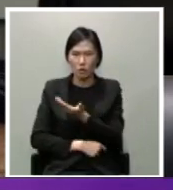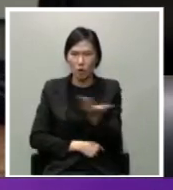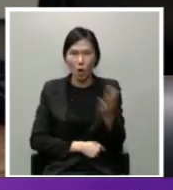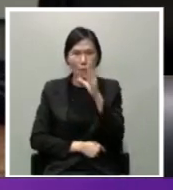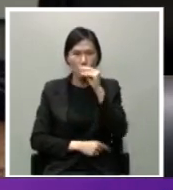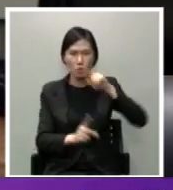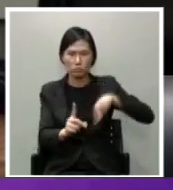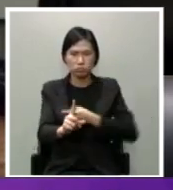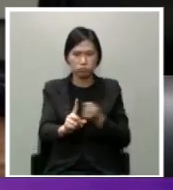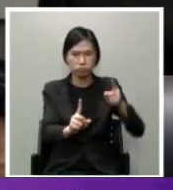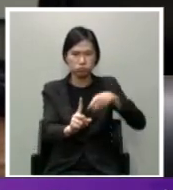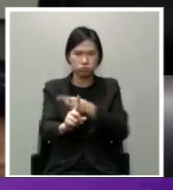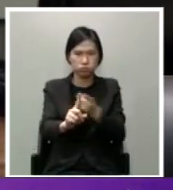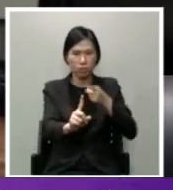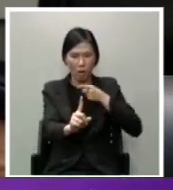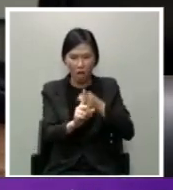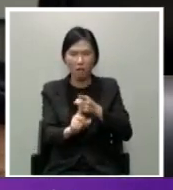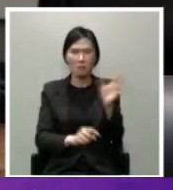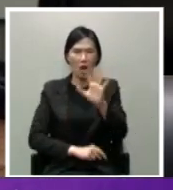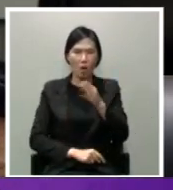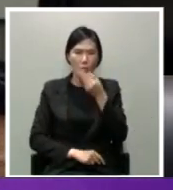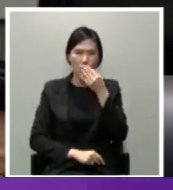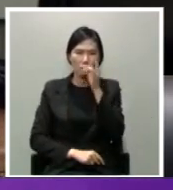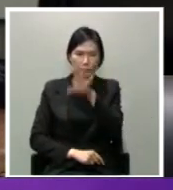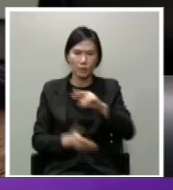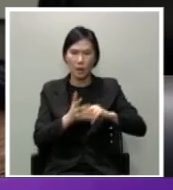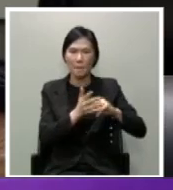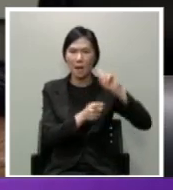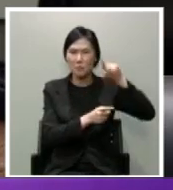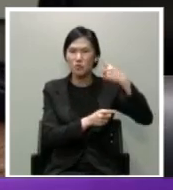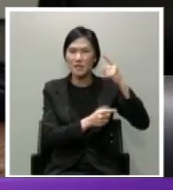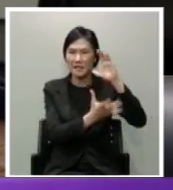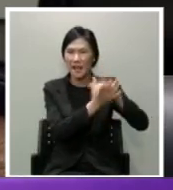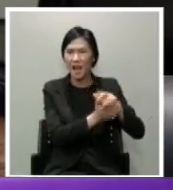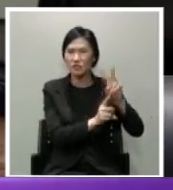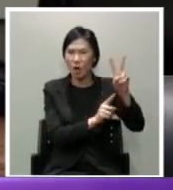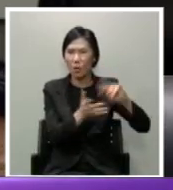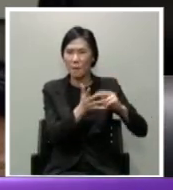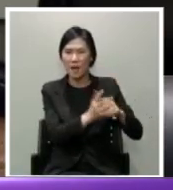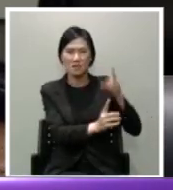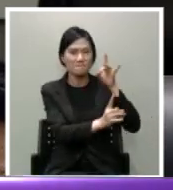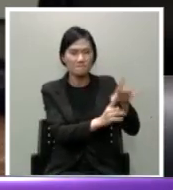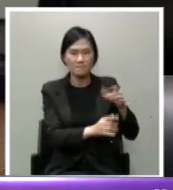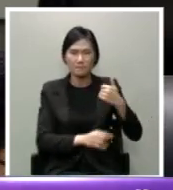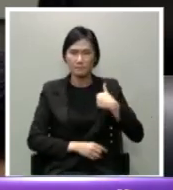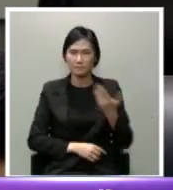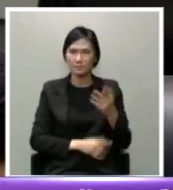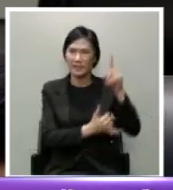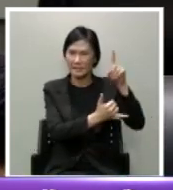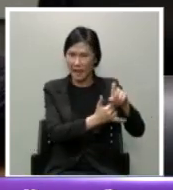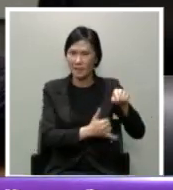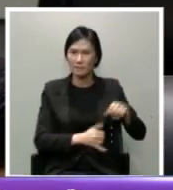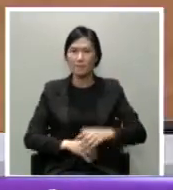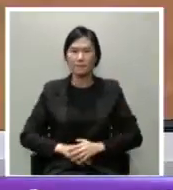เฟือยอย่าซ้ำซากและอย่าเสียดสีครับนางวันทองส่วนมากตายไม่ดีครับขอบคุณประธานครับ ครับนั่นแหละครับการเสียดสีครับเพราะฉะนั้น